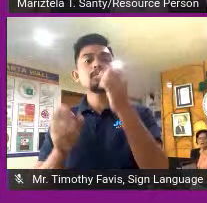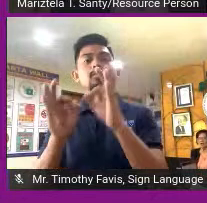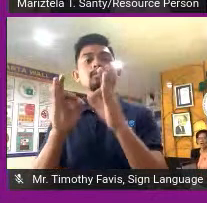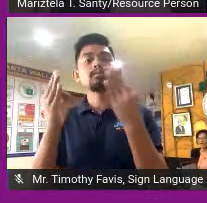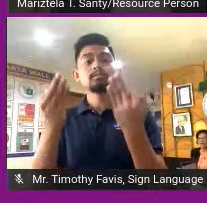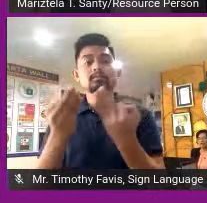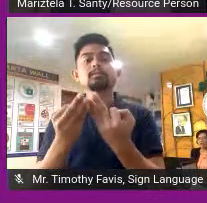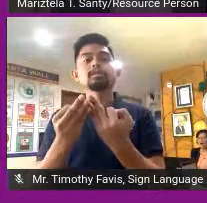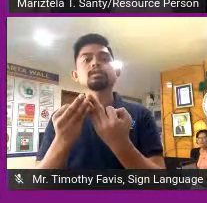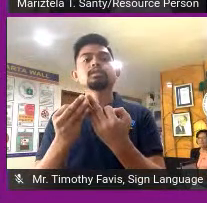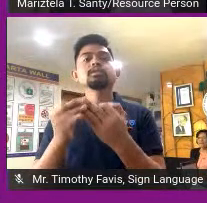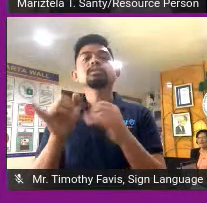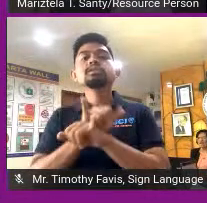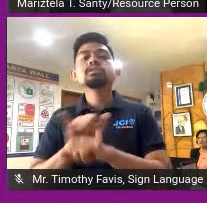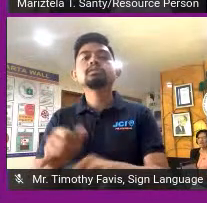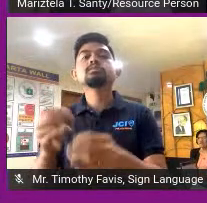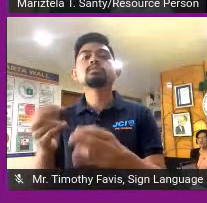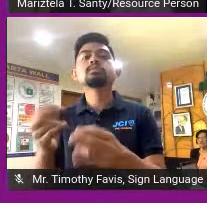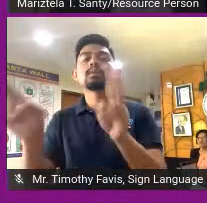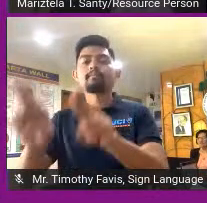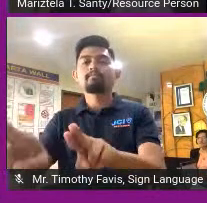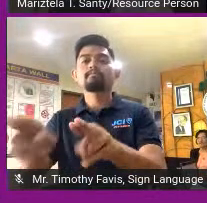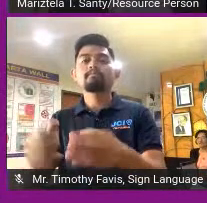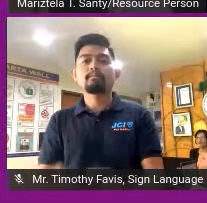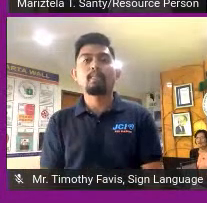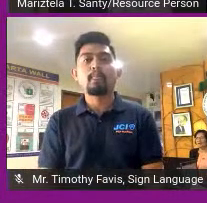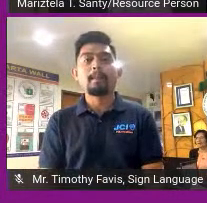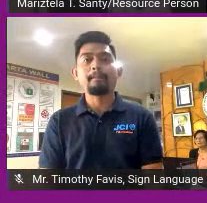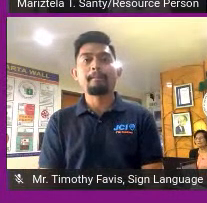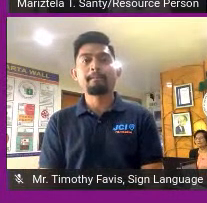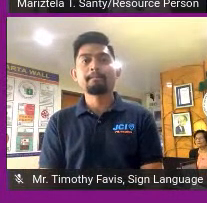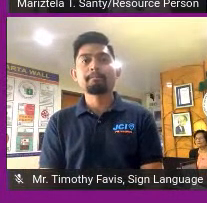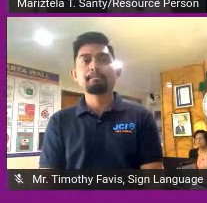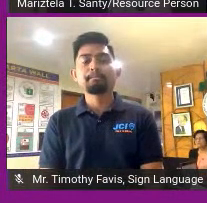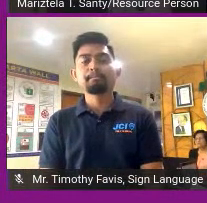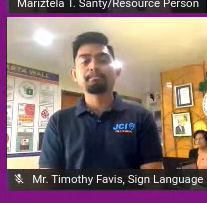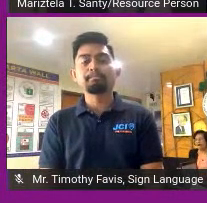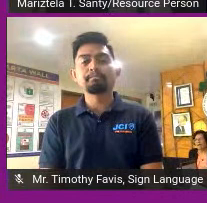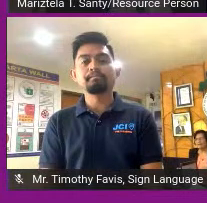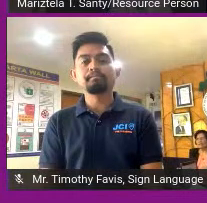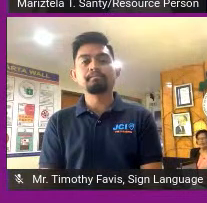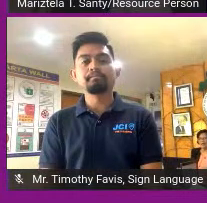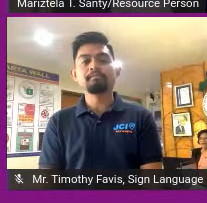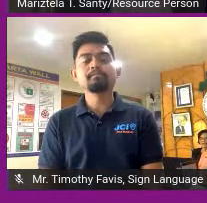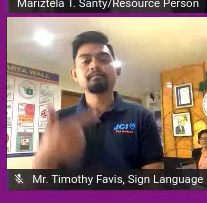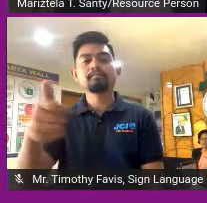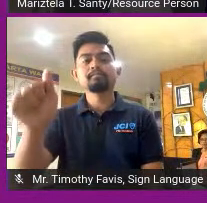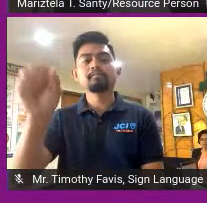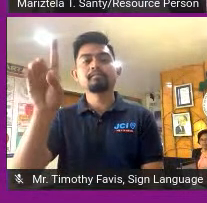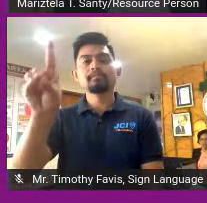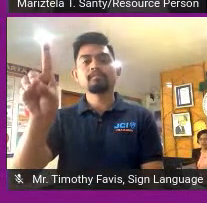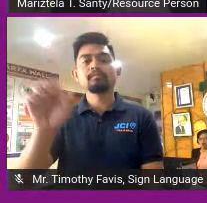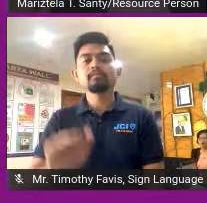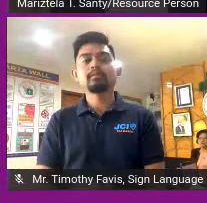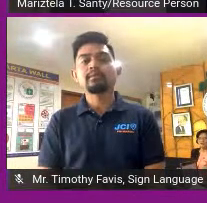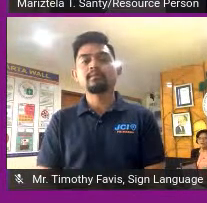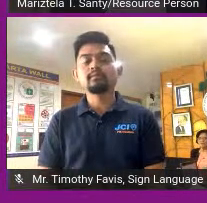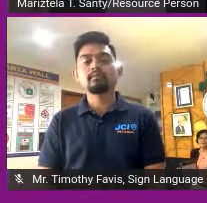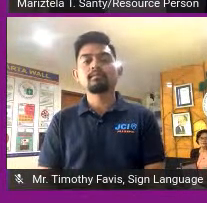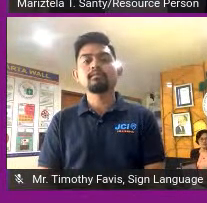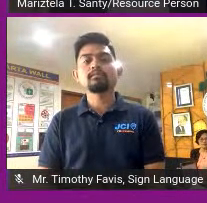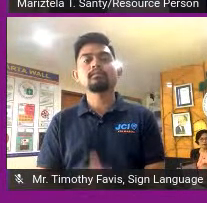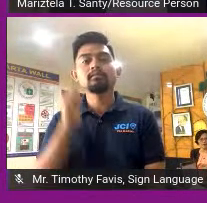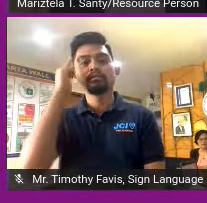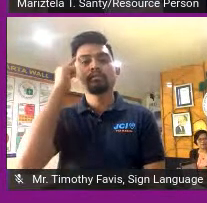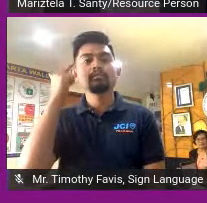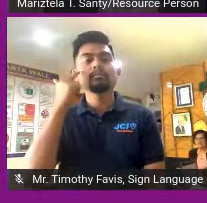ito. Ito po ang pinaka-objective ng God ay sabi, ulitin ko po,